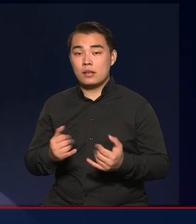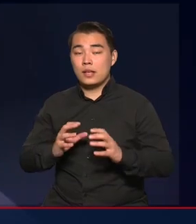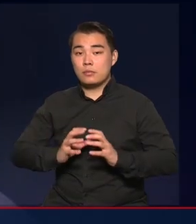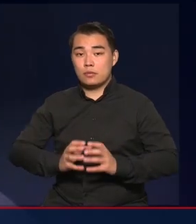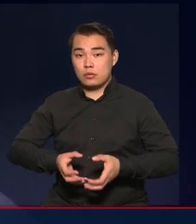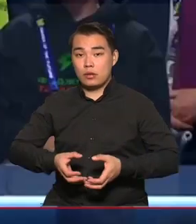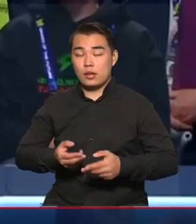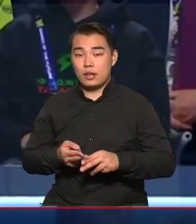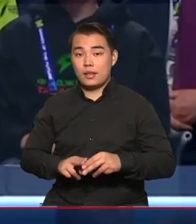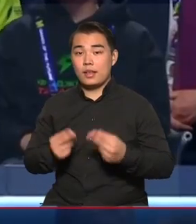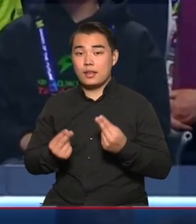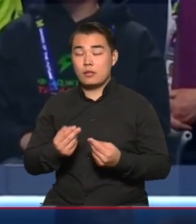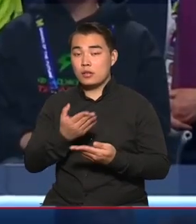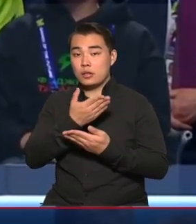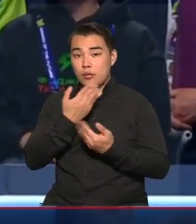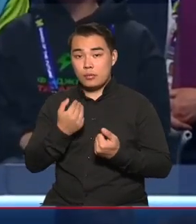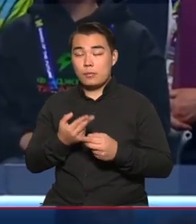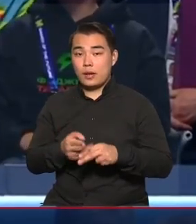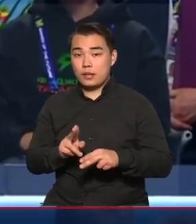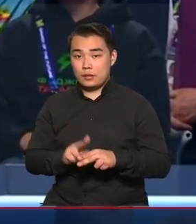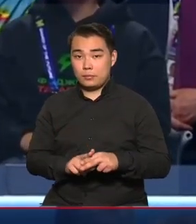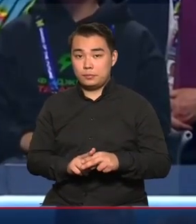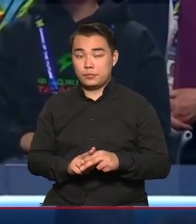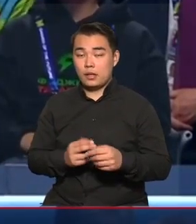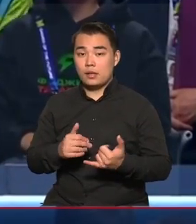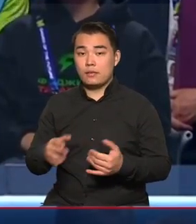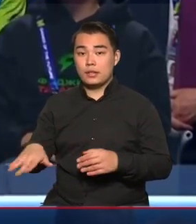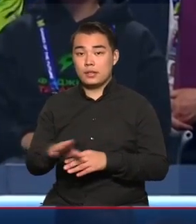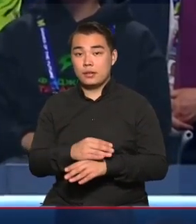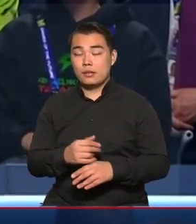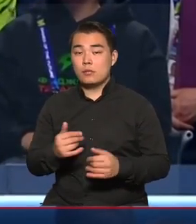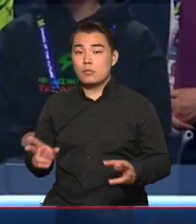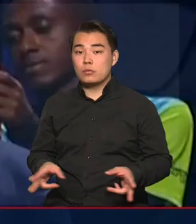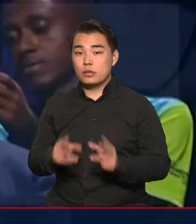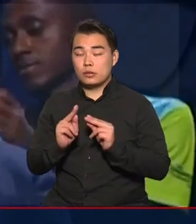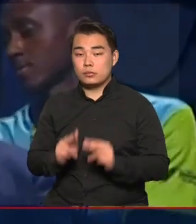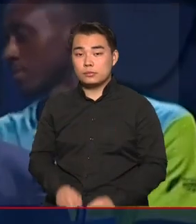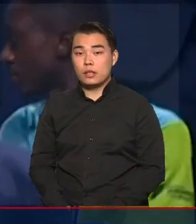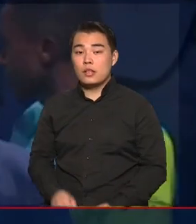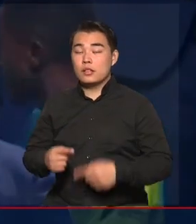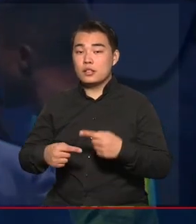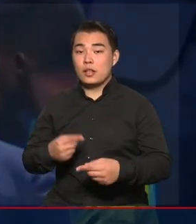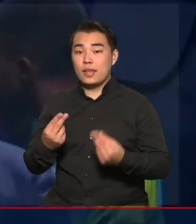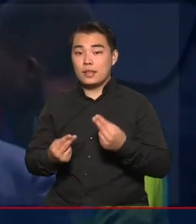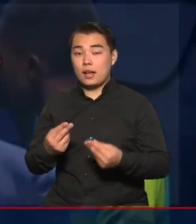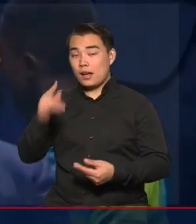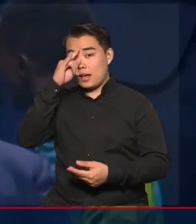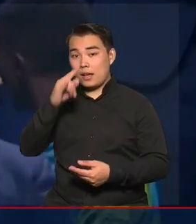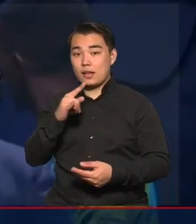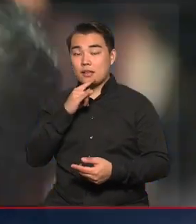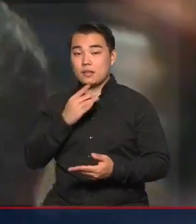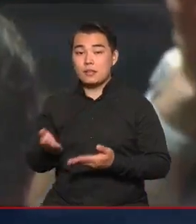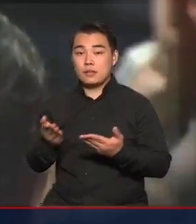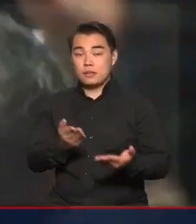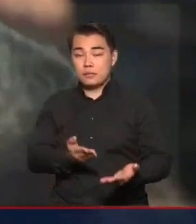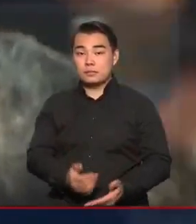Дүниежүзінде бұндай ойын жоқ. Сондықтан баршаңызға сәттілік тілеймін. Келесі ойын Қазақстанда